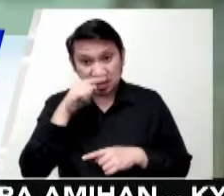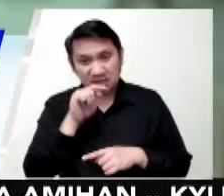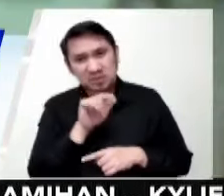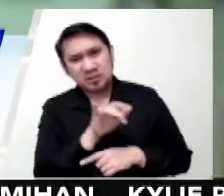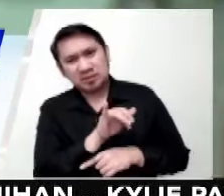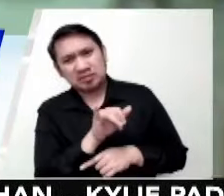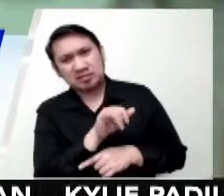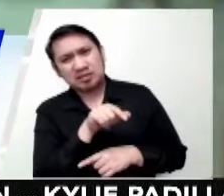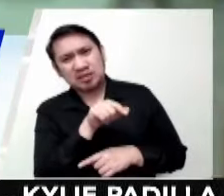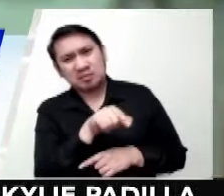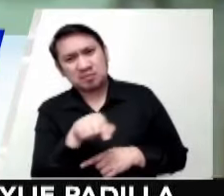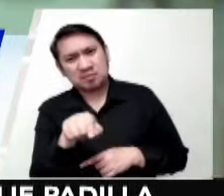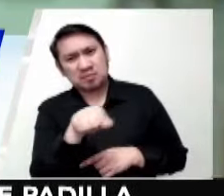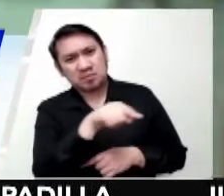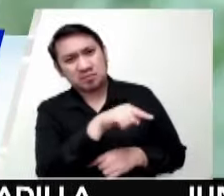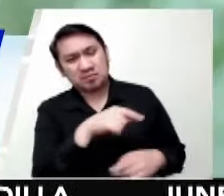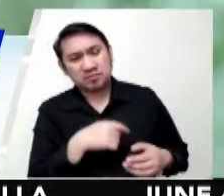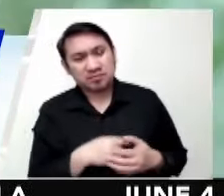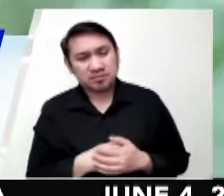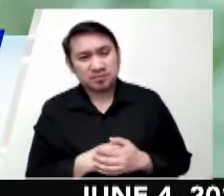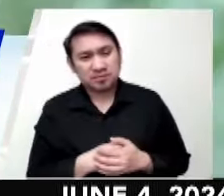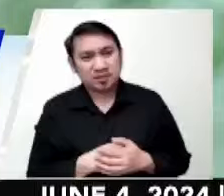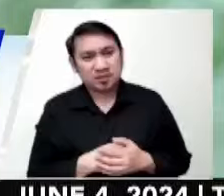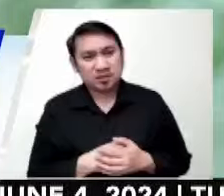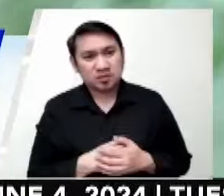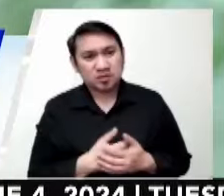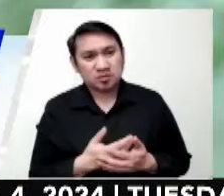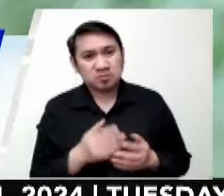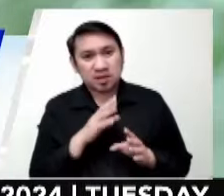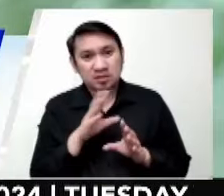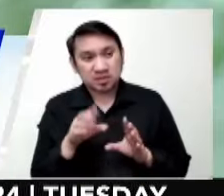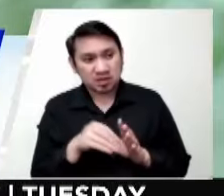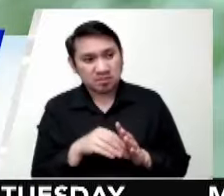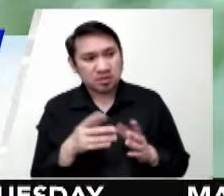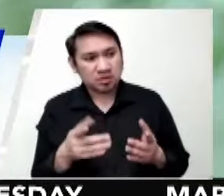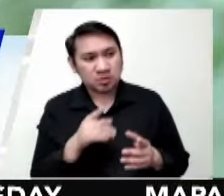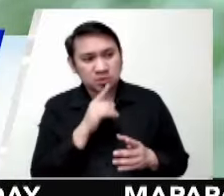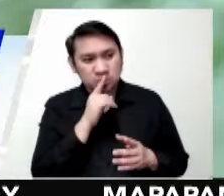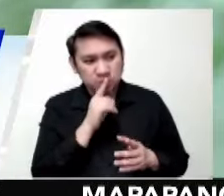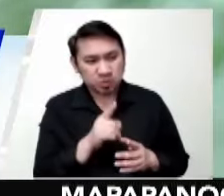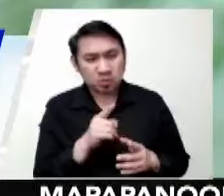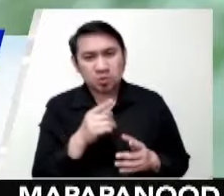yung magwa-qualify. Talagang nagbabasahan kayo kung anong mga laro na